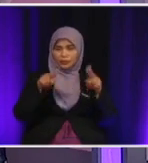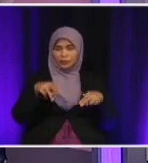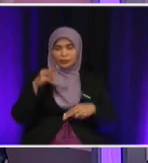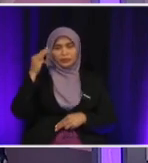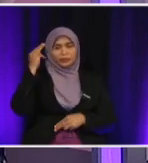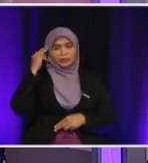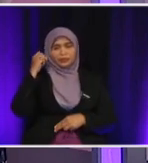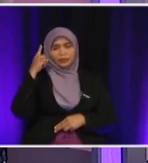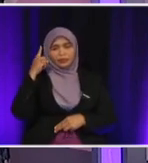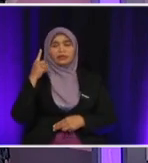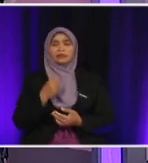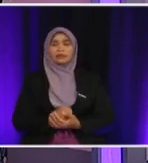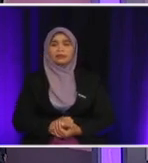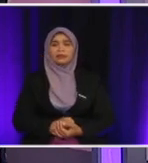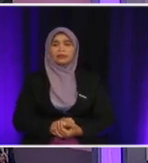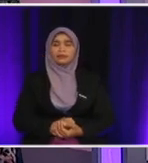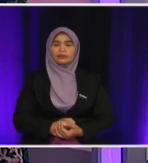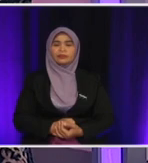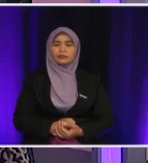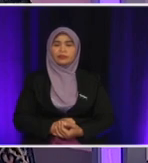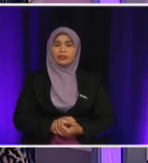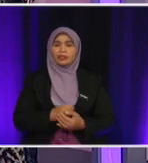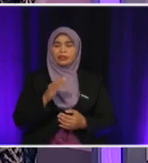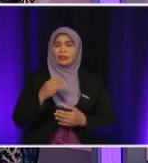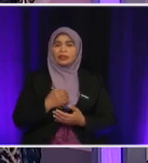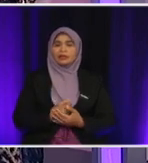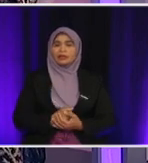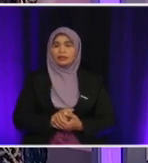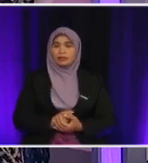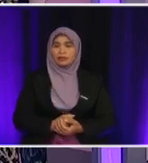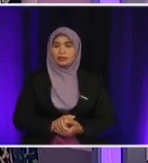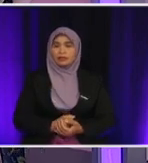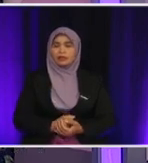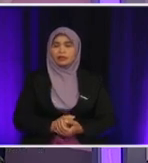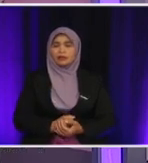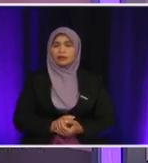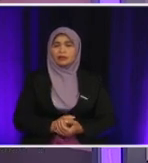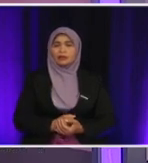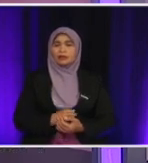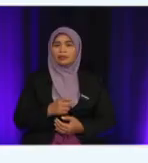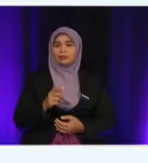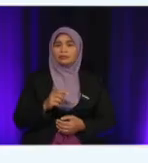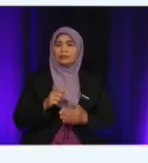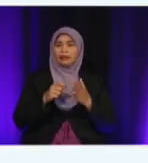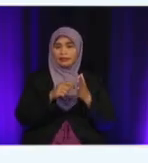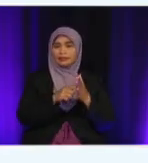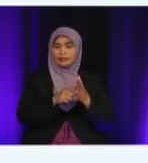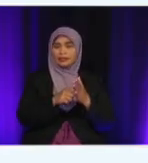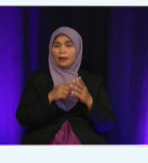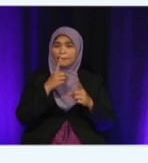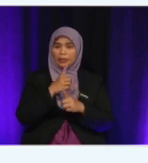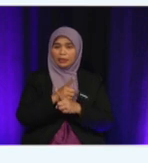kefahaman ataupun uji Minda kawan-kawan kita yang ada di studio Tandai ataupun tanda